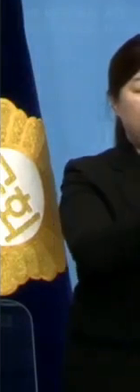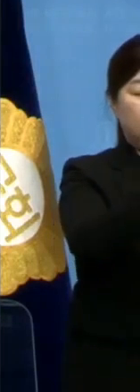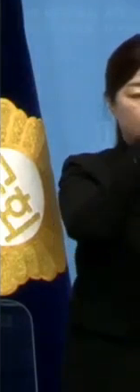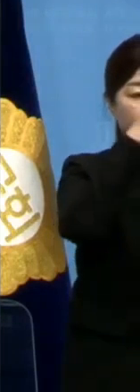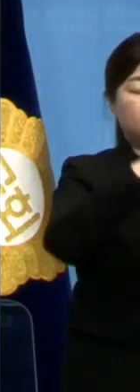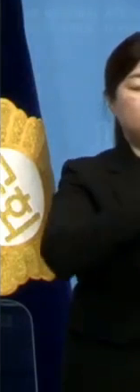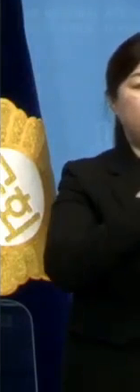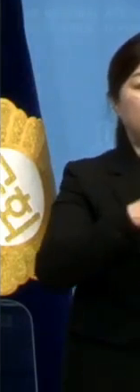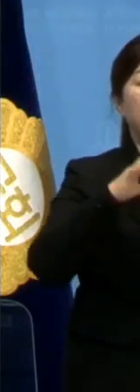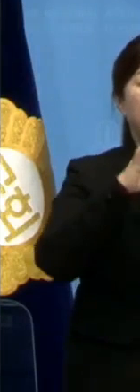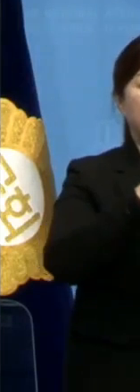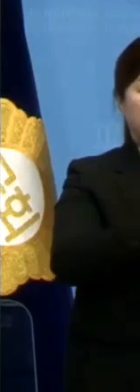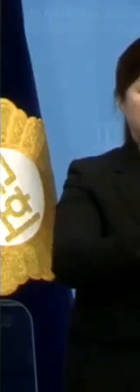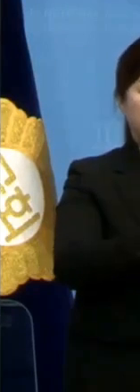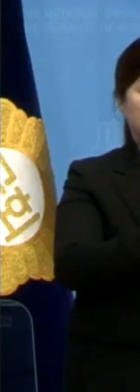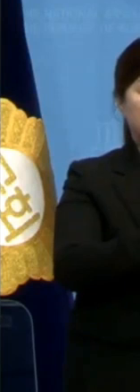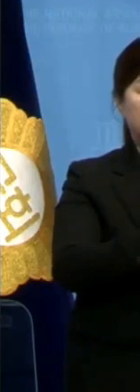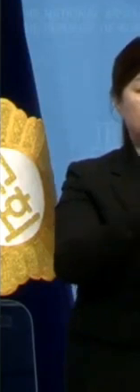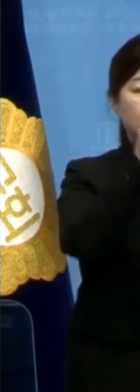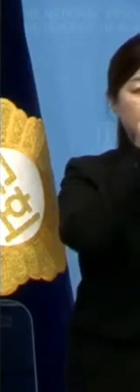위협에 직면하고 있습니다.